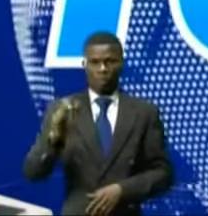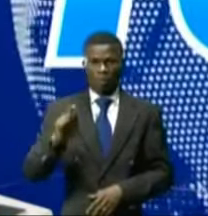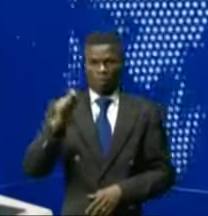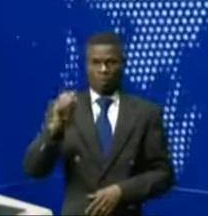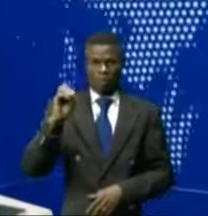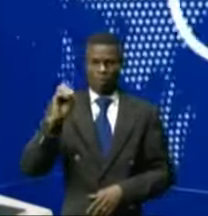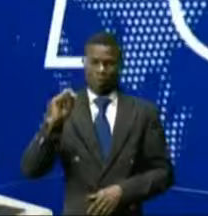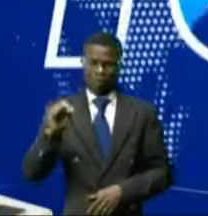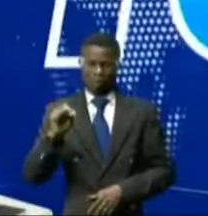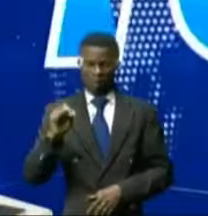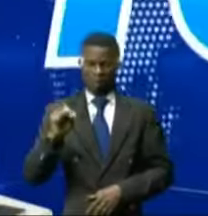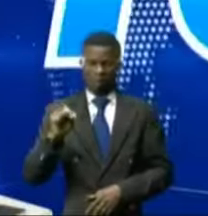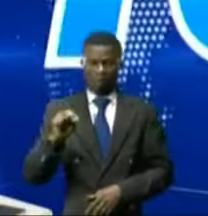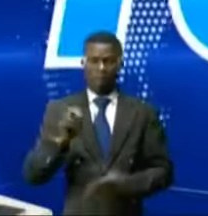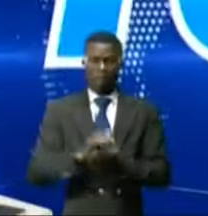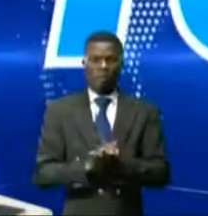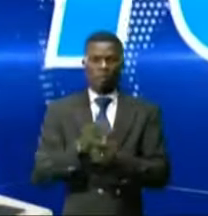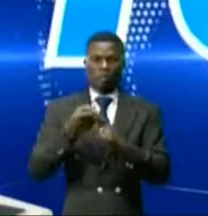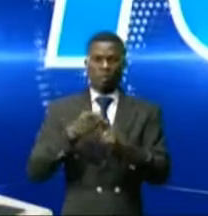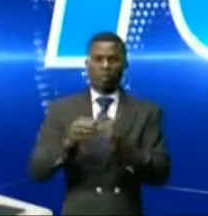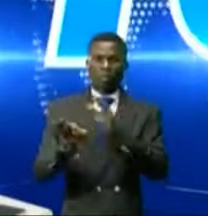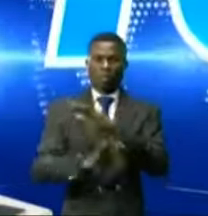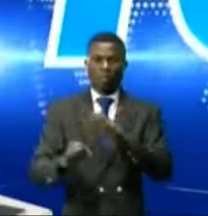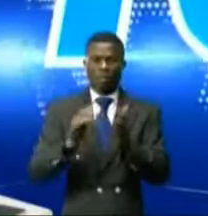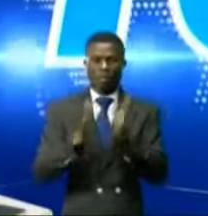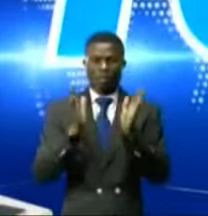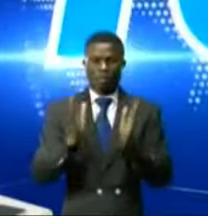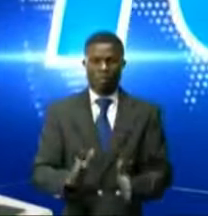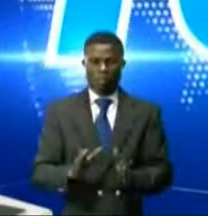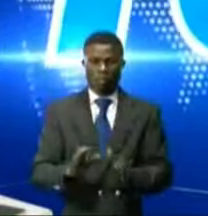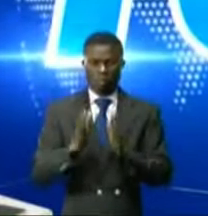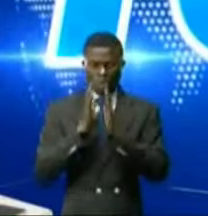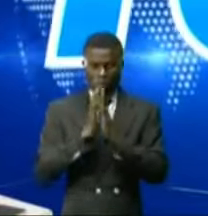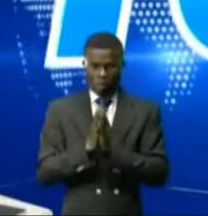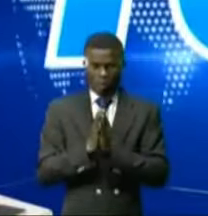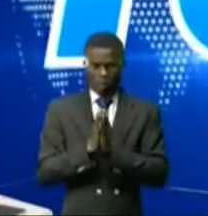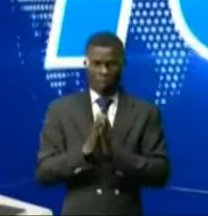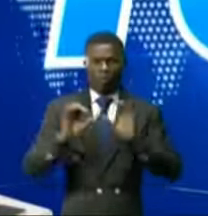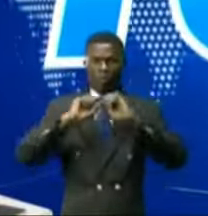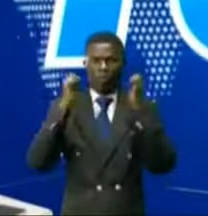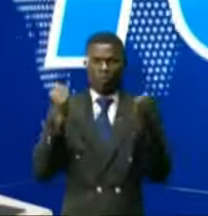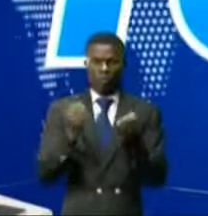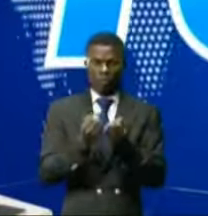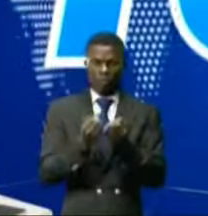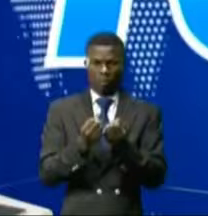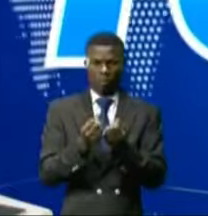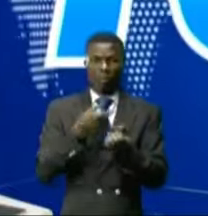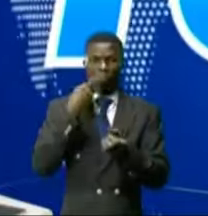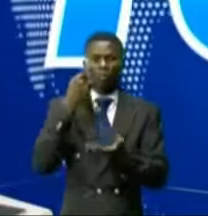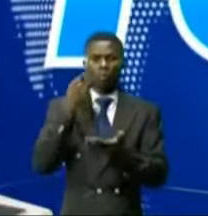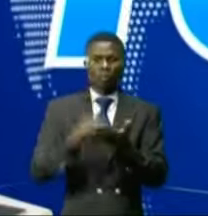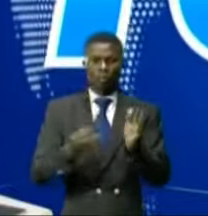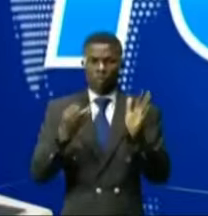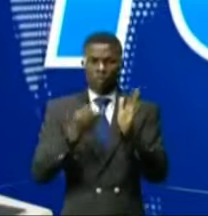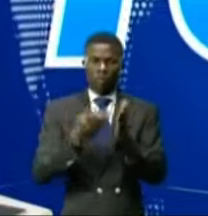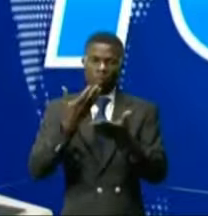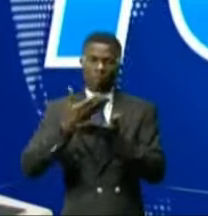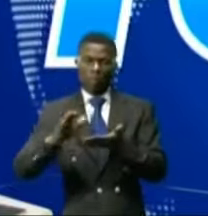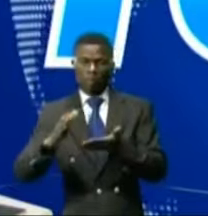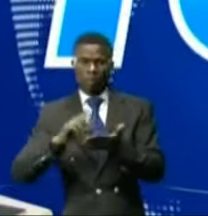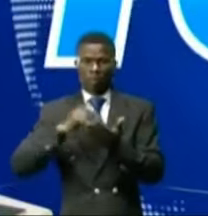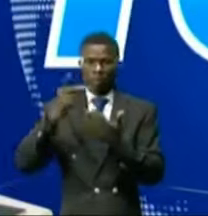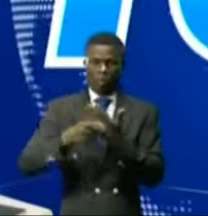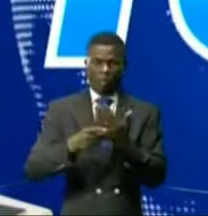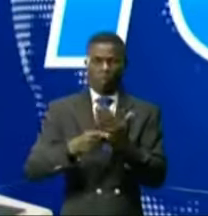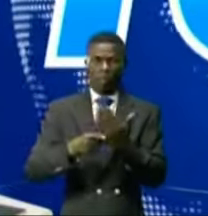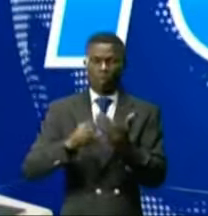Tengue Kapalou de la Fondation chrétienne d'intercession et de social. Articulé autour de 7 étapes, ce plan